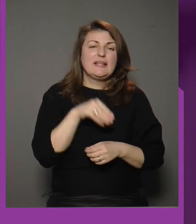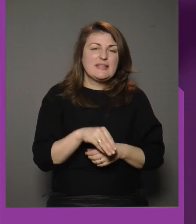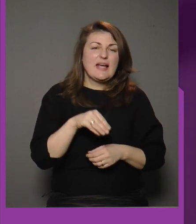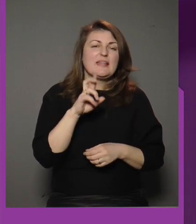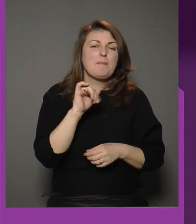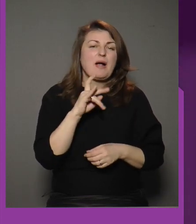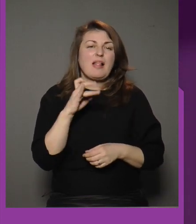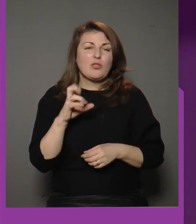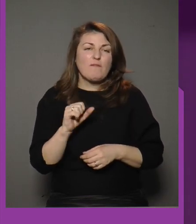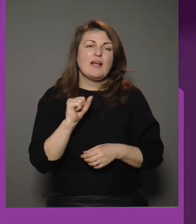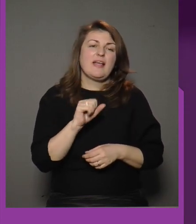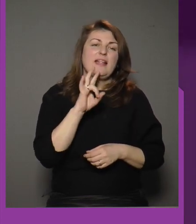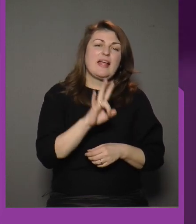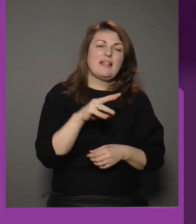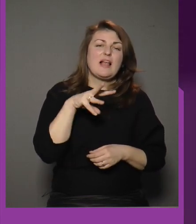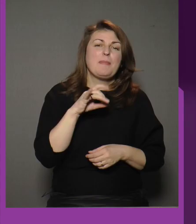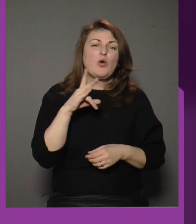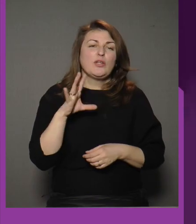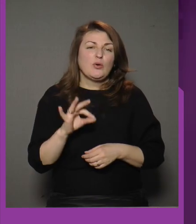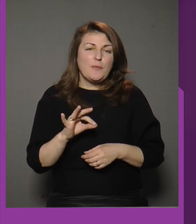Бакланова та Наталя Мироненко.